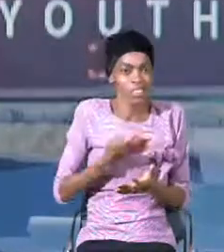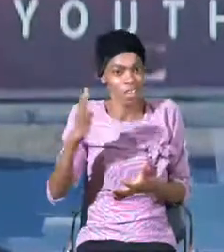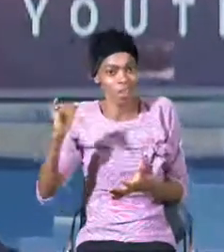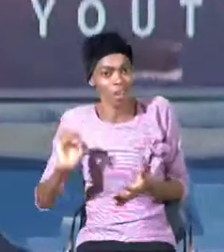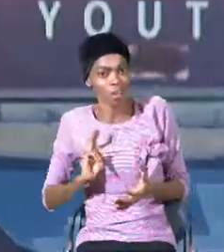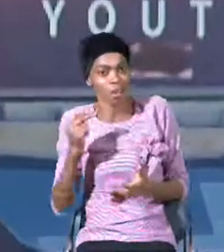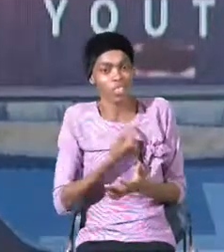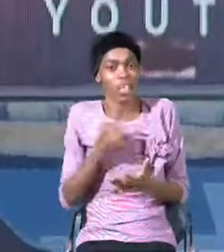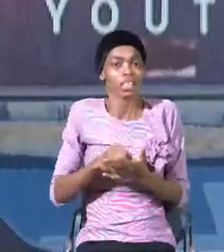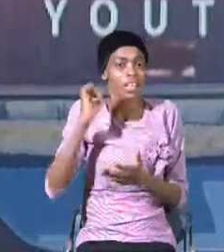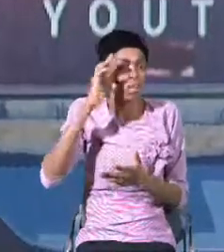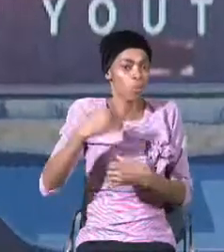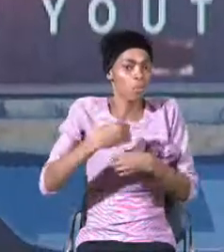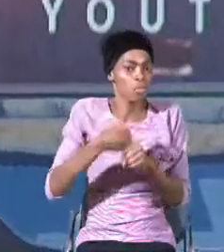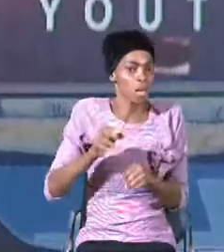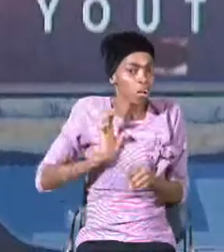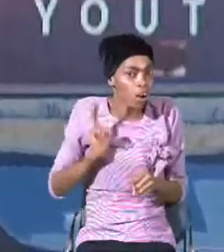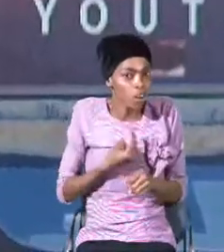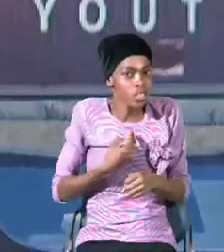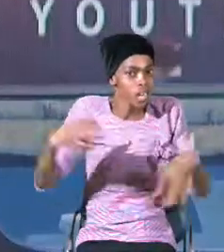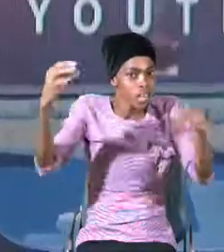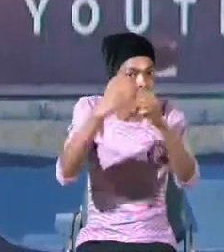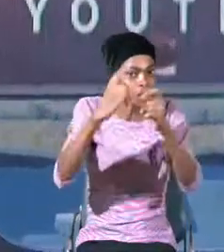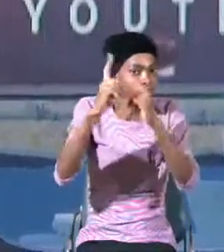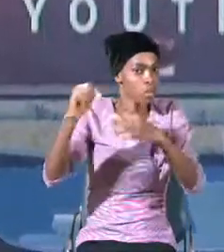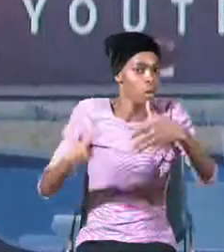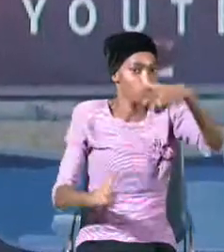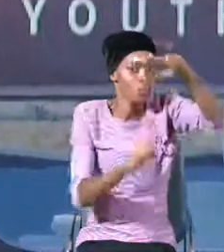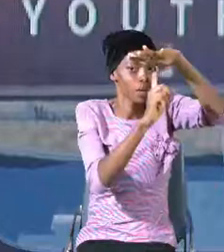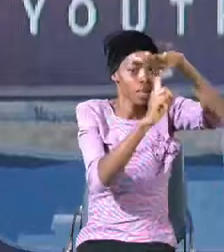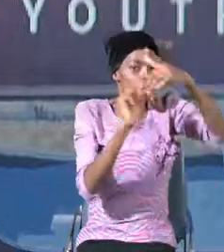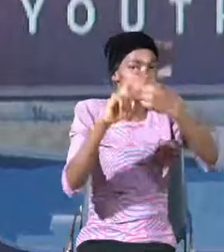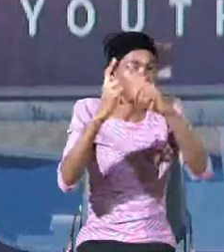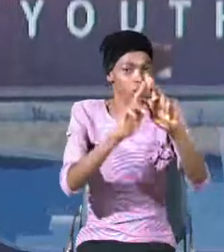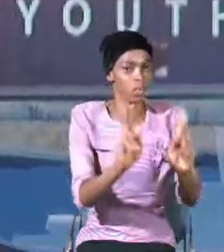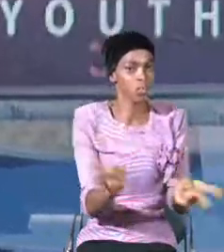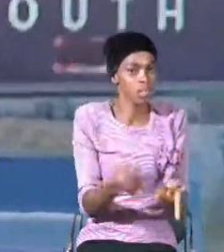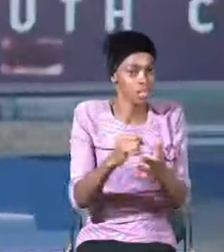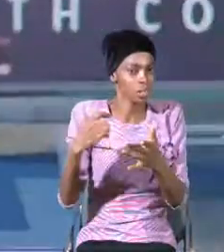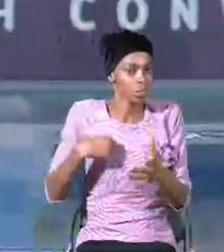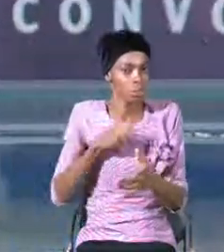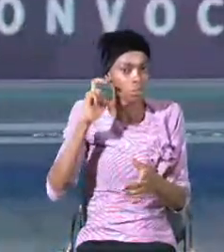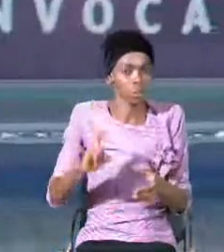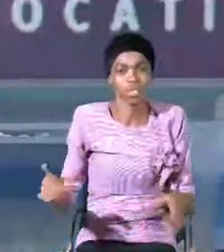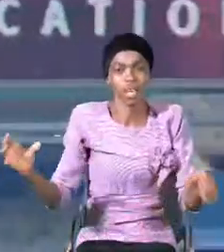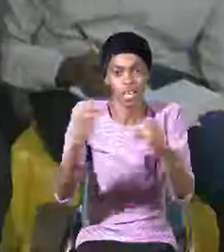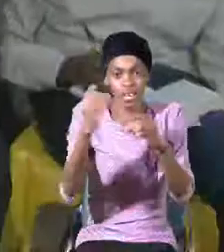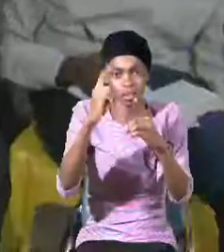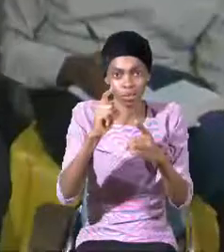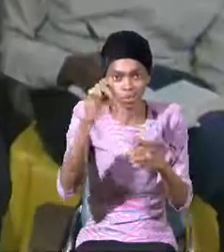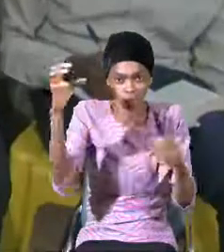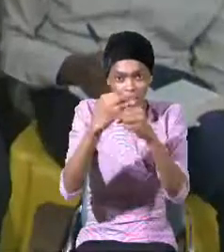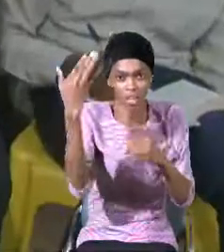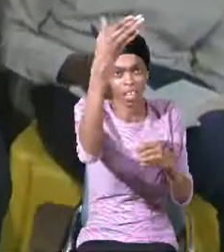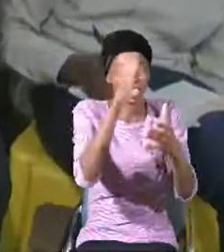nous, qui nous permettront d'atteindre le sommet, d'atteindre le lieu que nous devons atteindre. Et tu